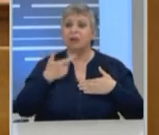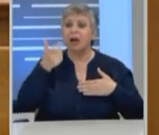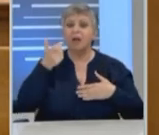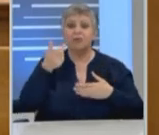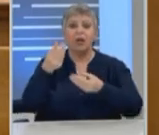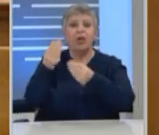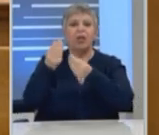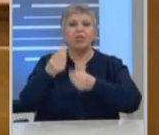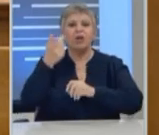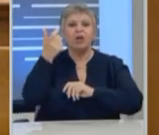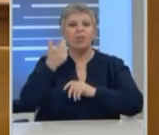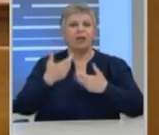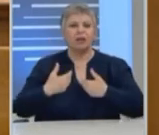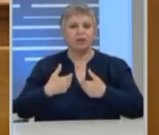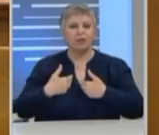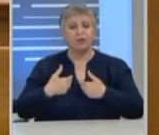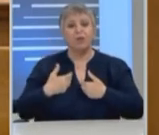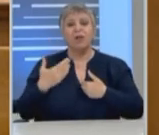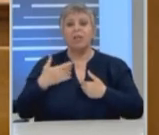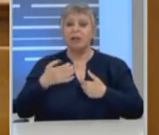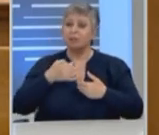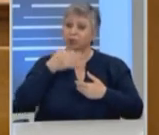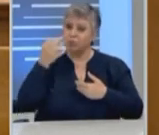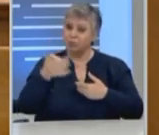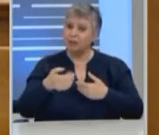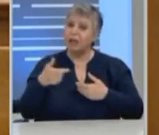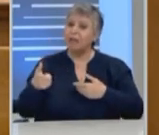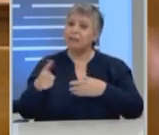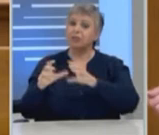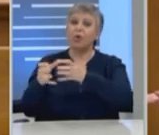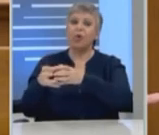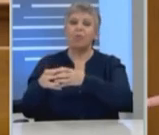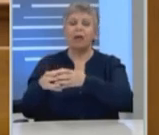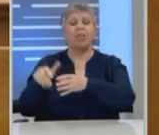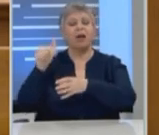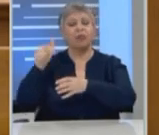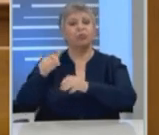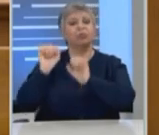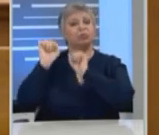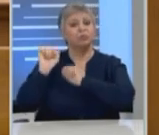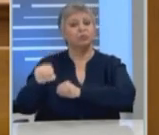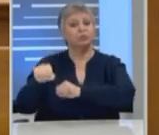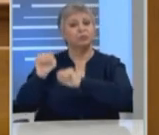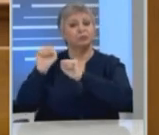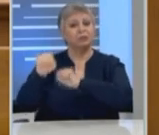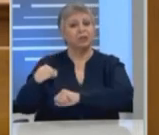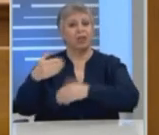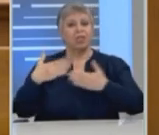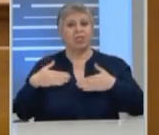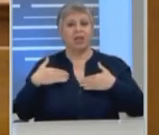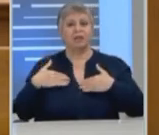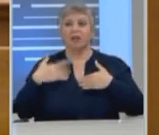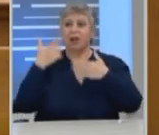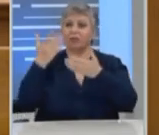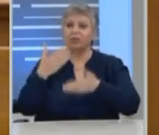προσπαθώντας να τους πείσετε ότι εσείς ήσασταν πρόθυμοι να υλοποιήσετε ένα ακόμα μνημόνιο για να τους πείσετε να μας το